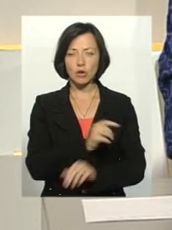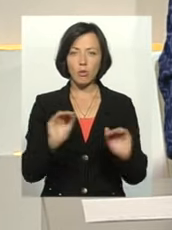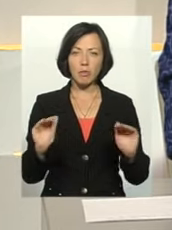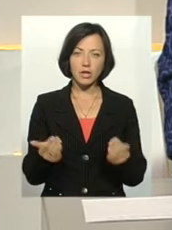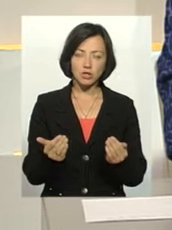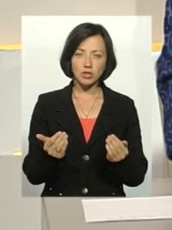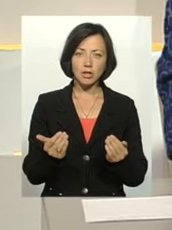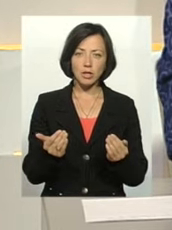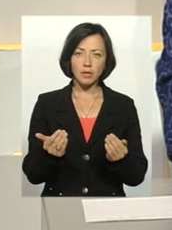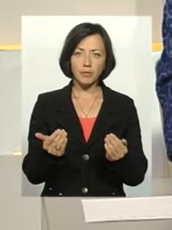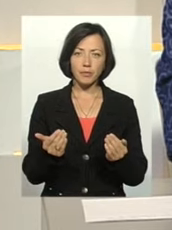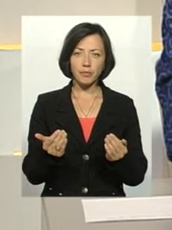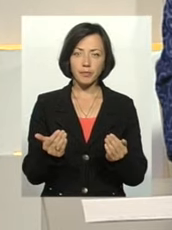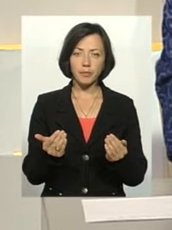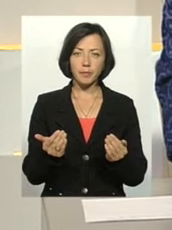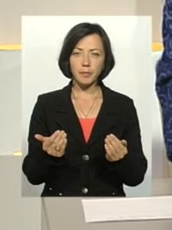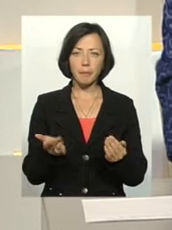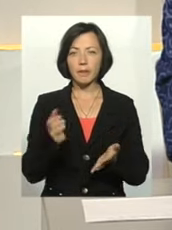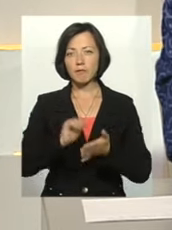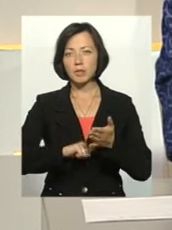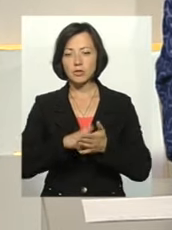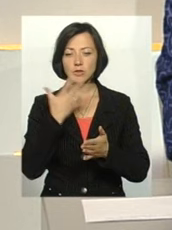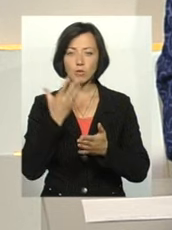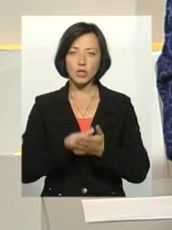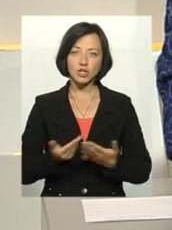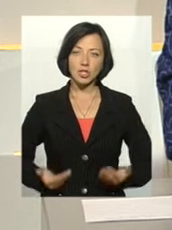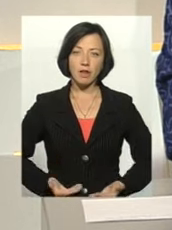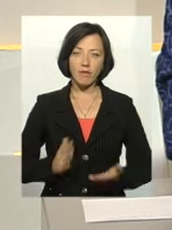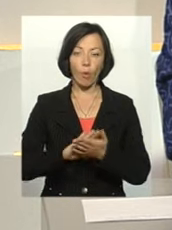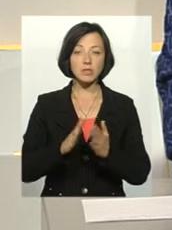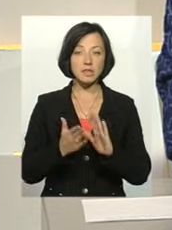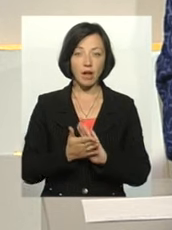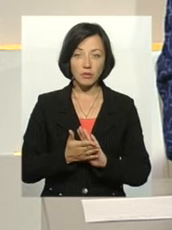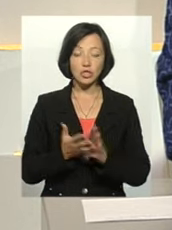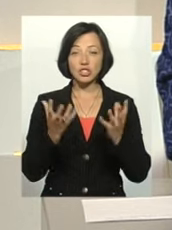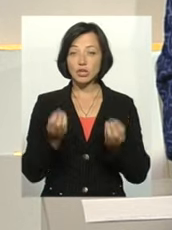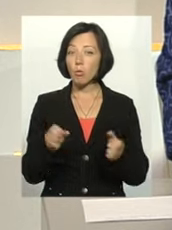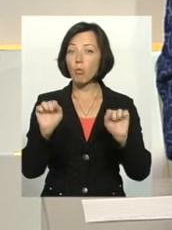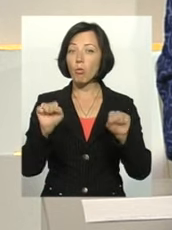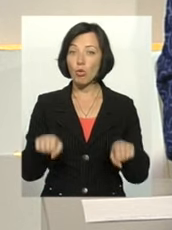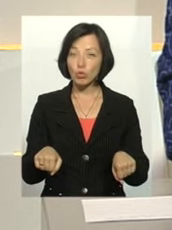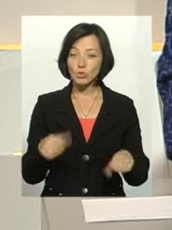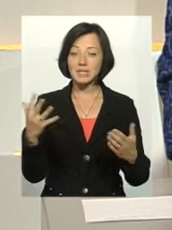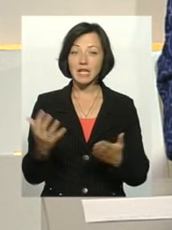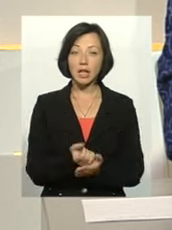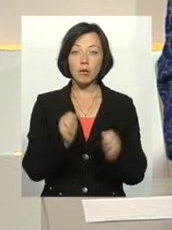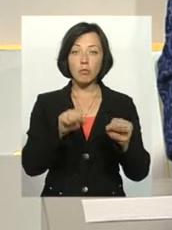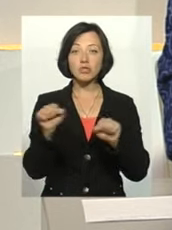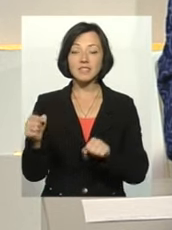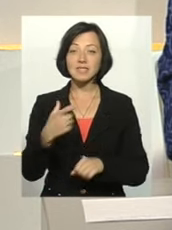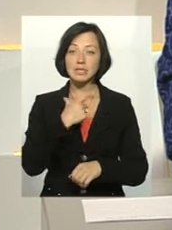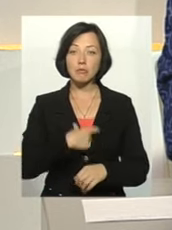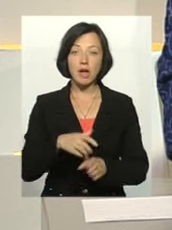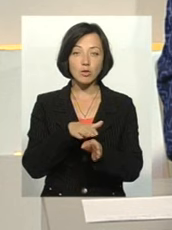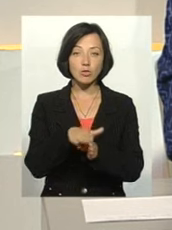обмеження, фізичні обмеження в силу своїх життєвих обставин, вони ще можуть знайти можливість, аби себе